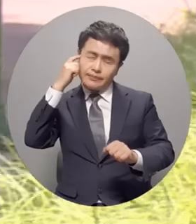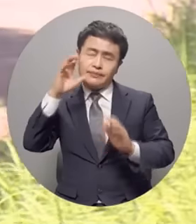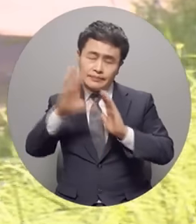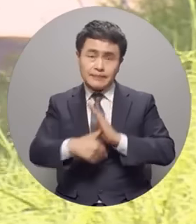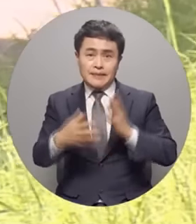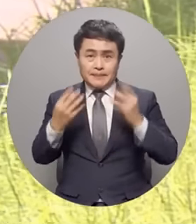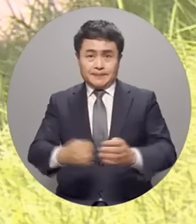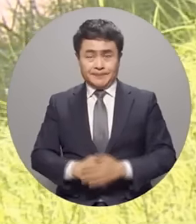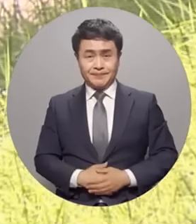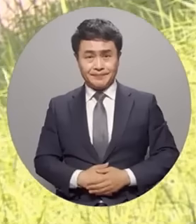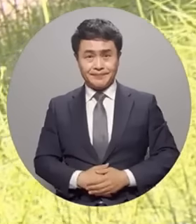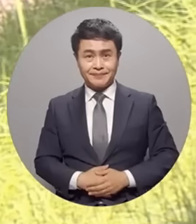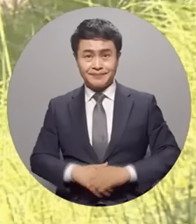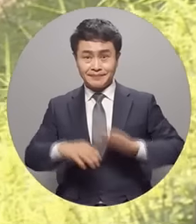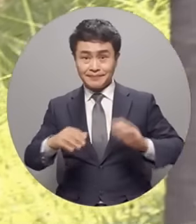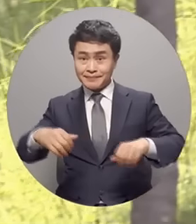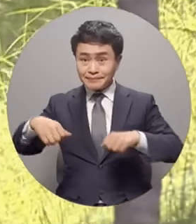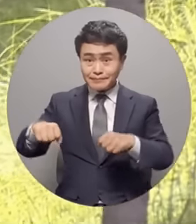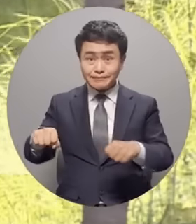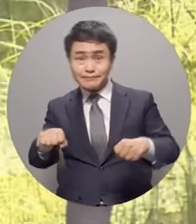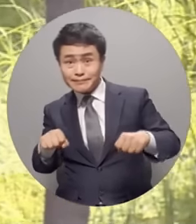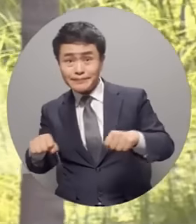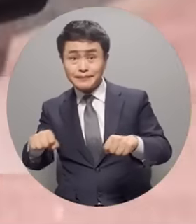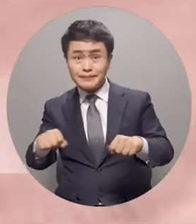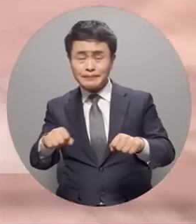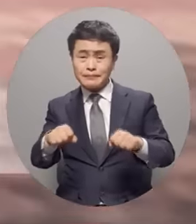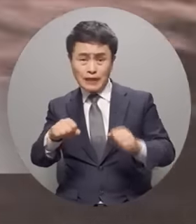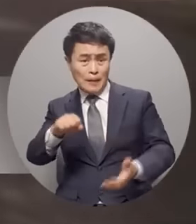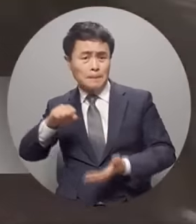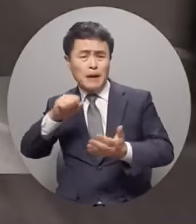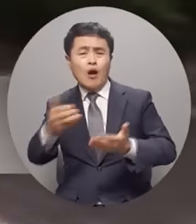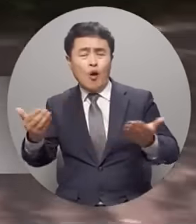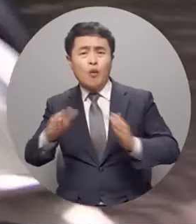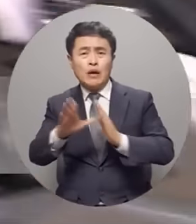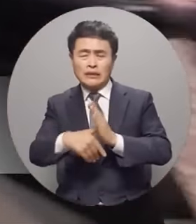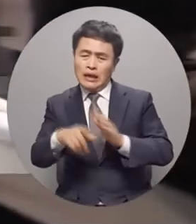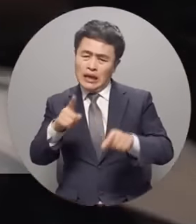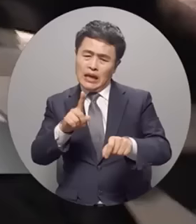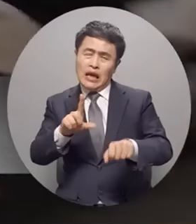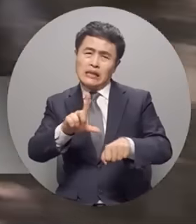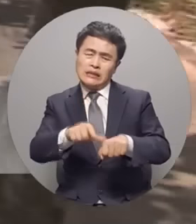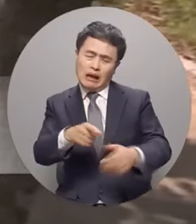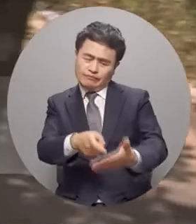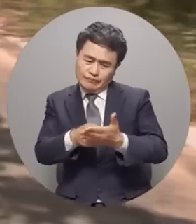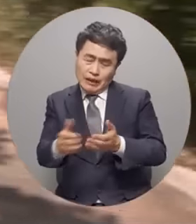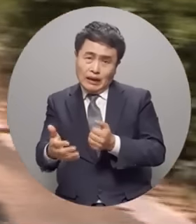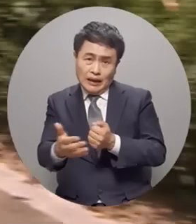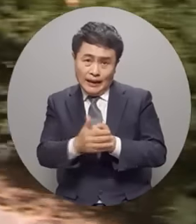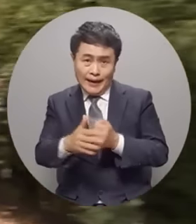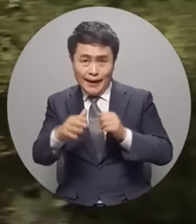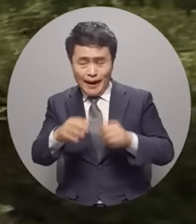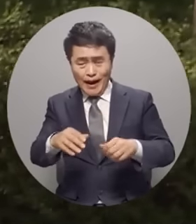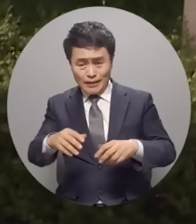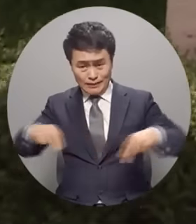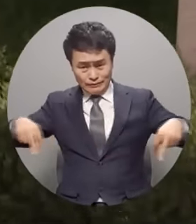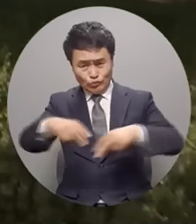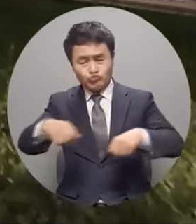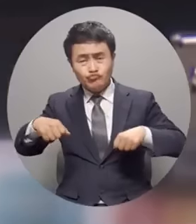예. 오토바이 운전자들은 배달 등 업무상 시간 단축이 인도 주행의 이유라고